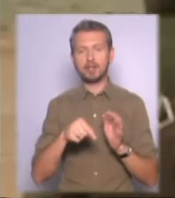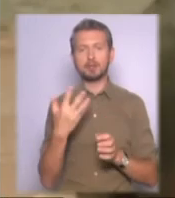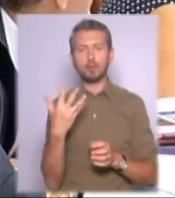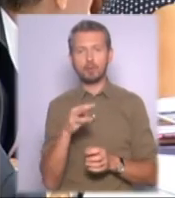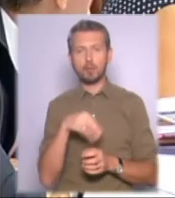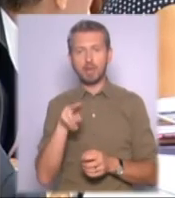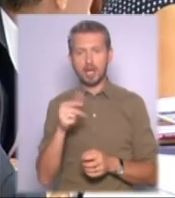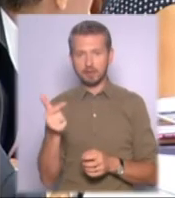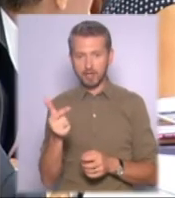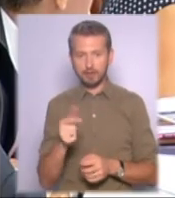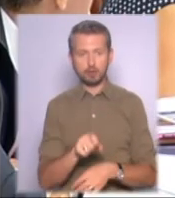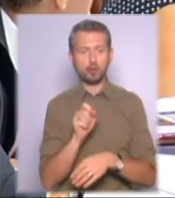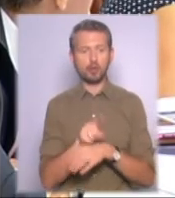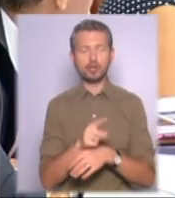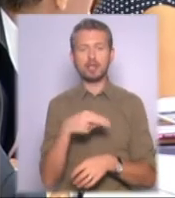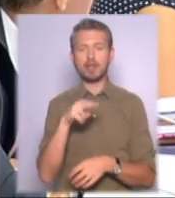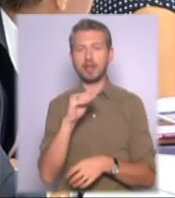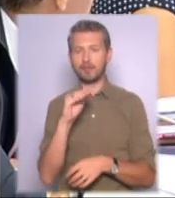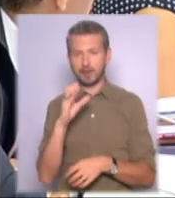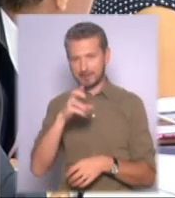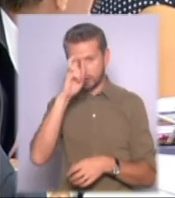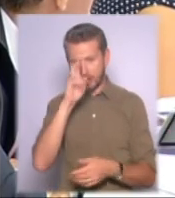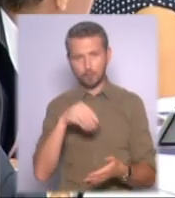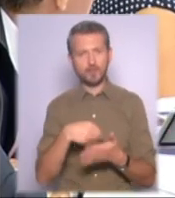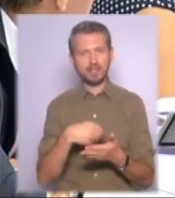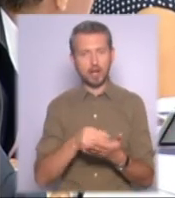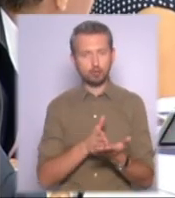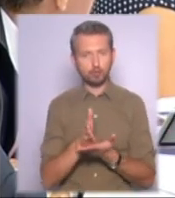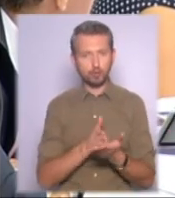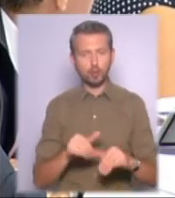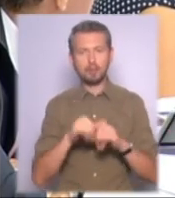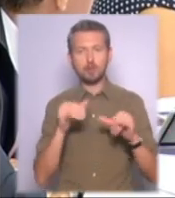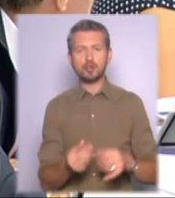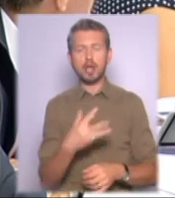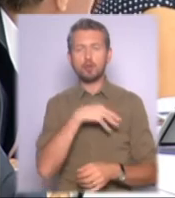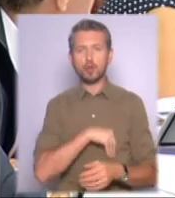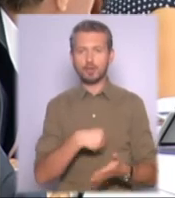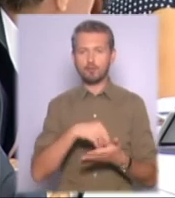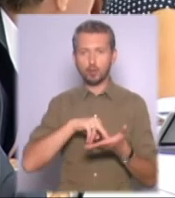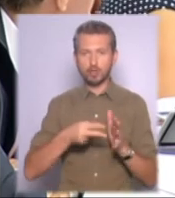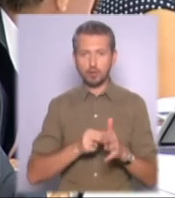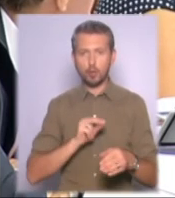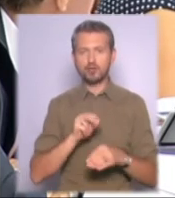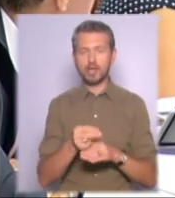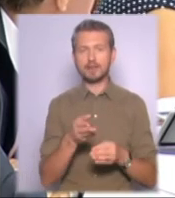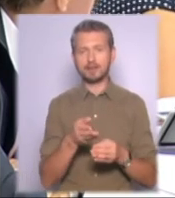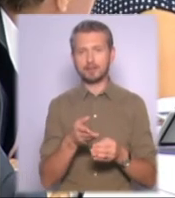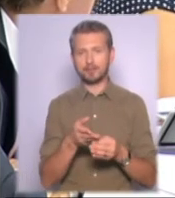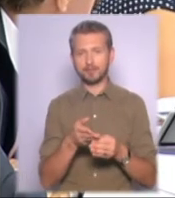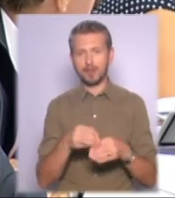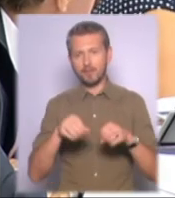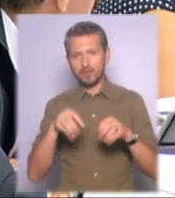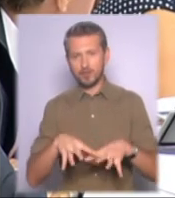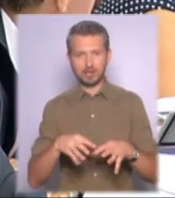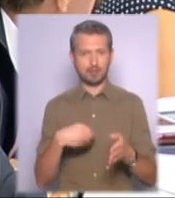гривень. Доручити ДФС, Державну фіскальну службу, збільшити надходження до бюджету через закриття податкових ям, через